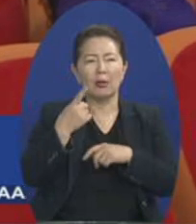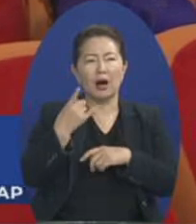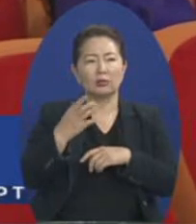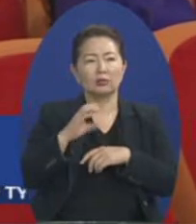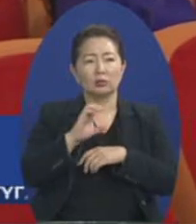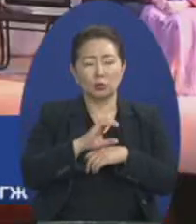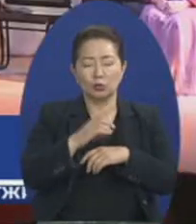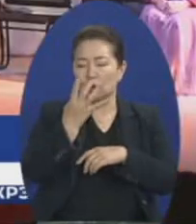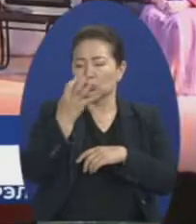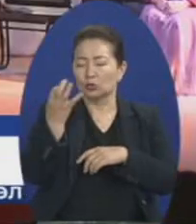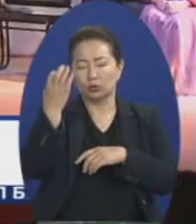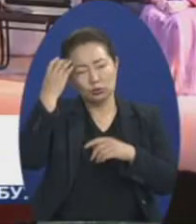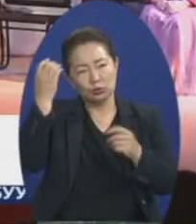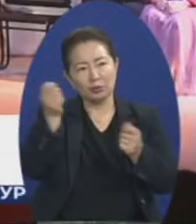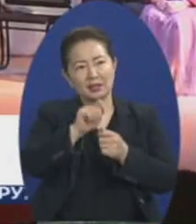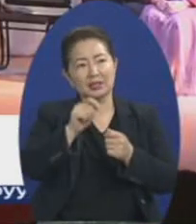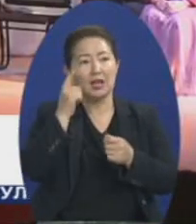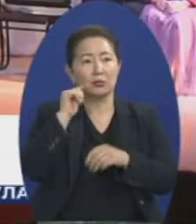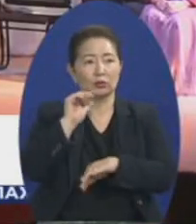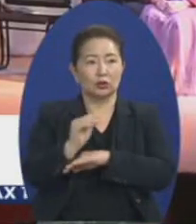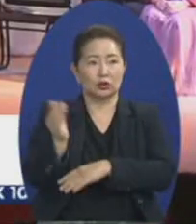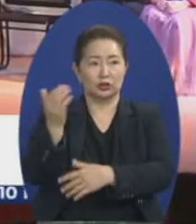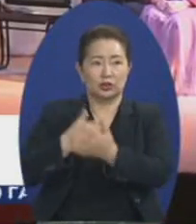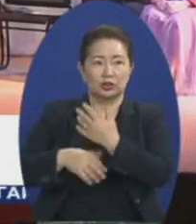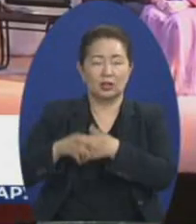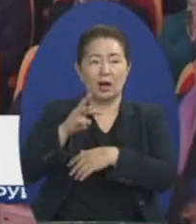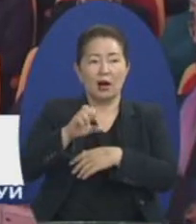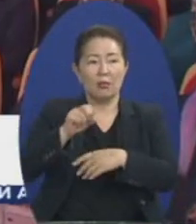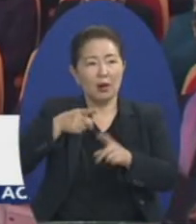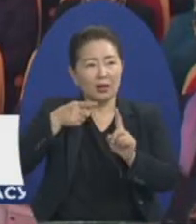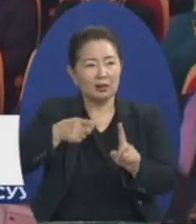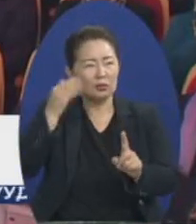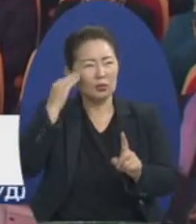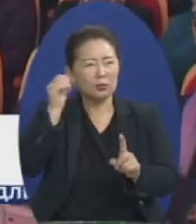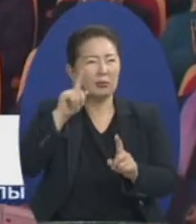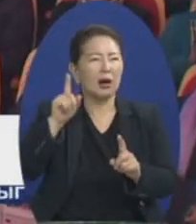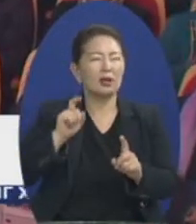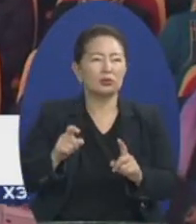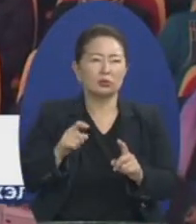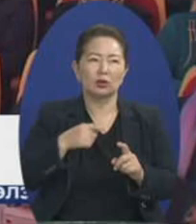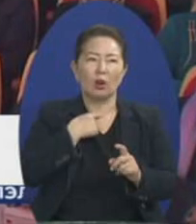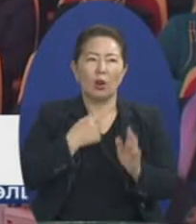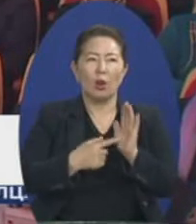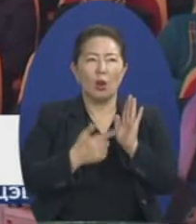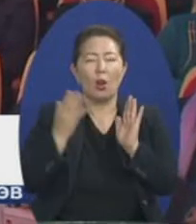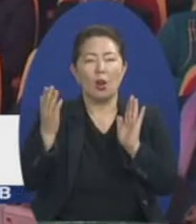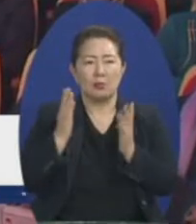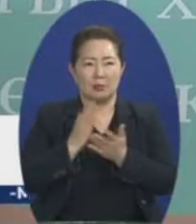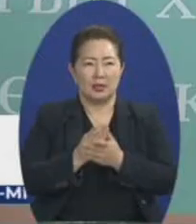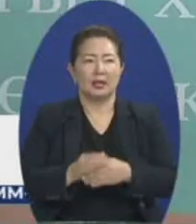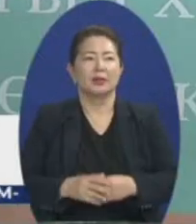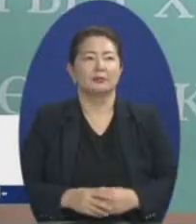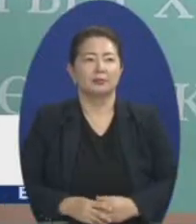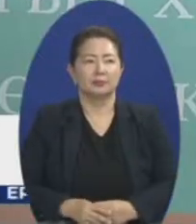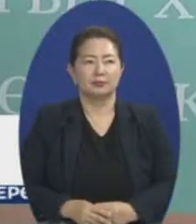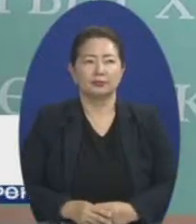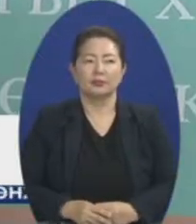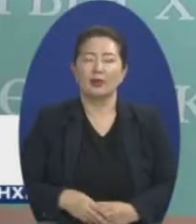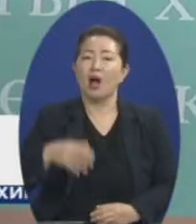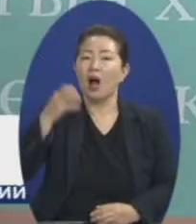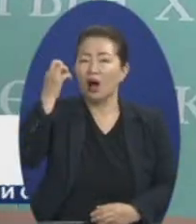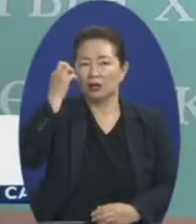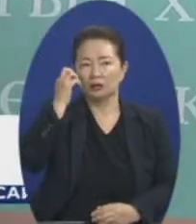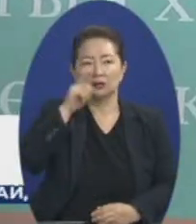400 гаруй малчин эмэгтэйчүүдийн төлөөллөлд хүрэлцэж ирээд байна. Мал аж ахуйн салбар тулгамдаж байгаа асуудлын талаар дуу хоолойгоо хүргэлээ.